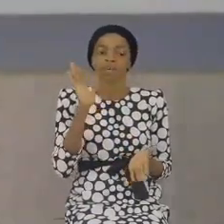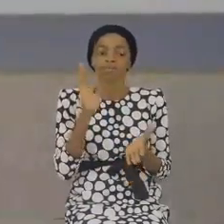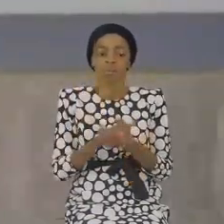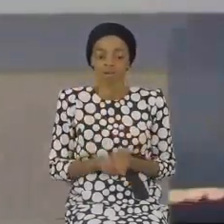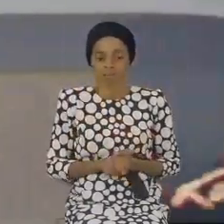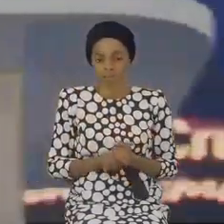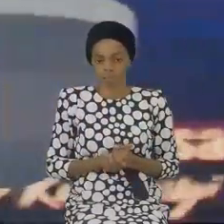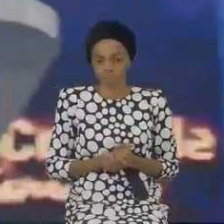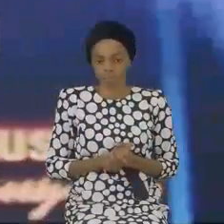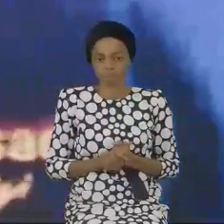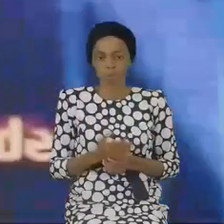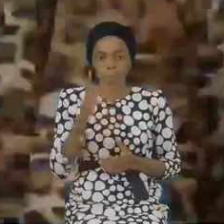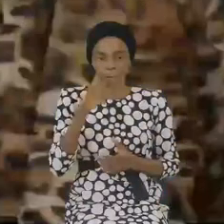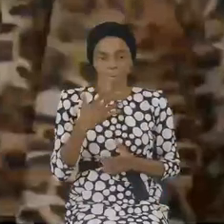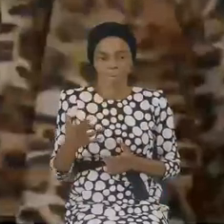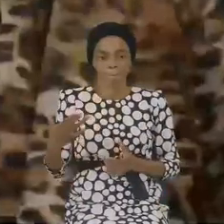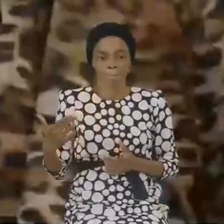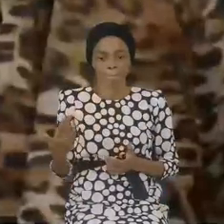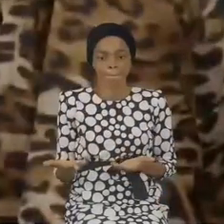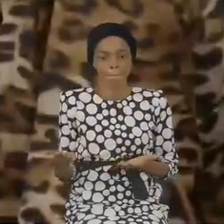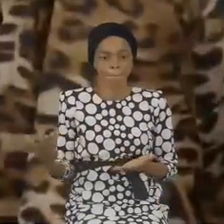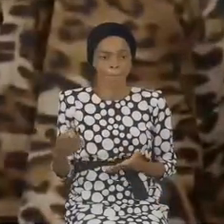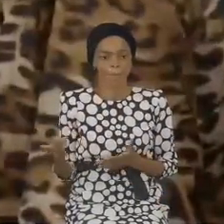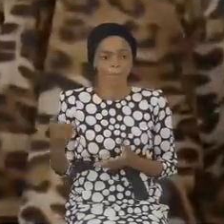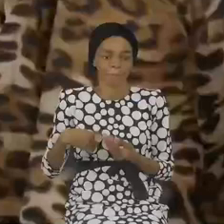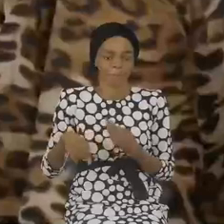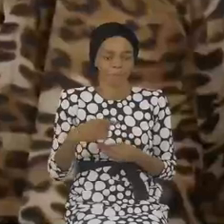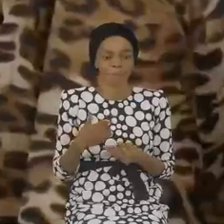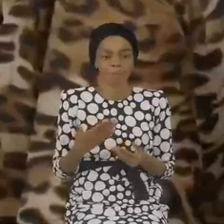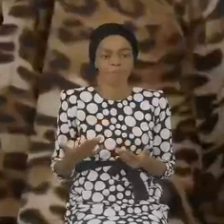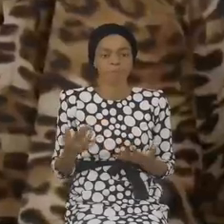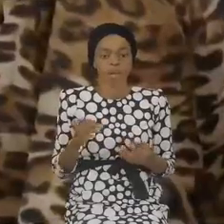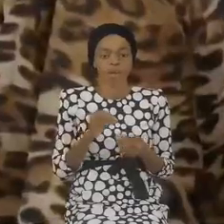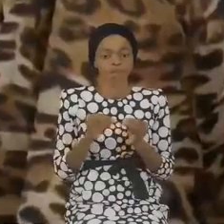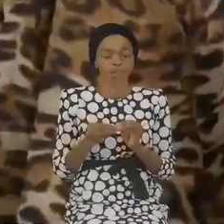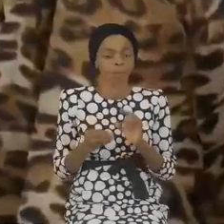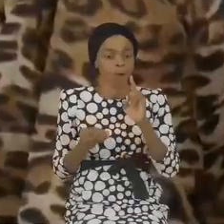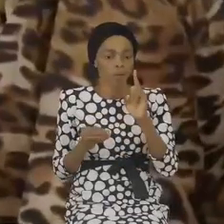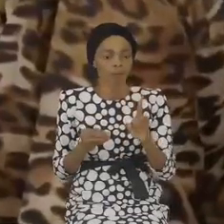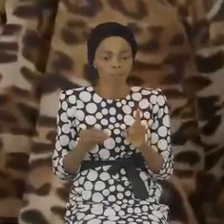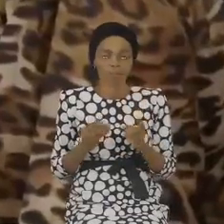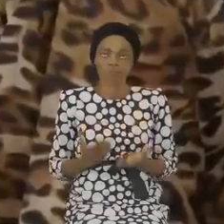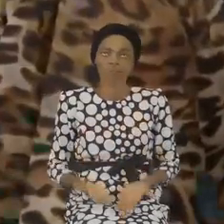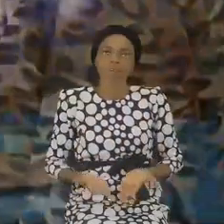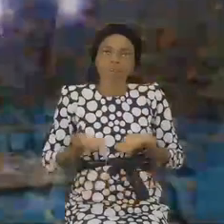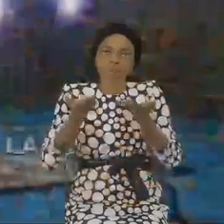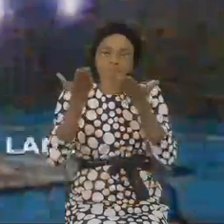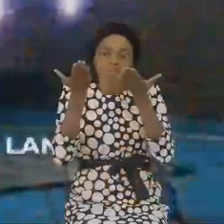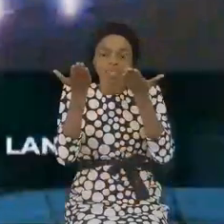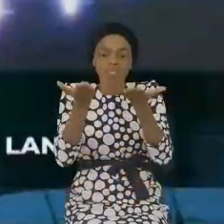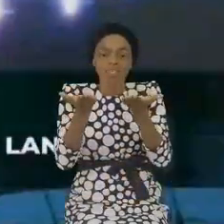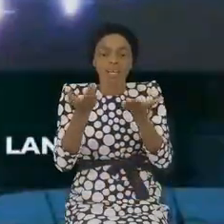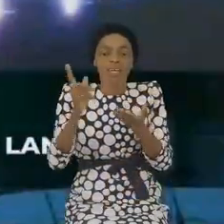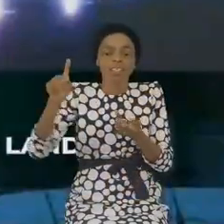éléments également, avant de conclure, premièrement, présenter l'image parfaite de la terre promise.